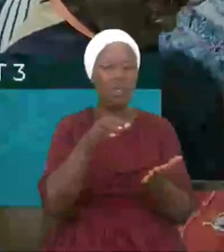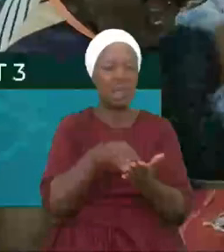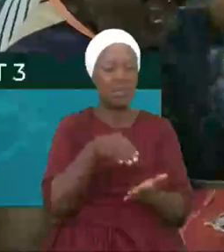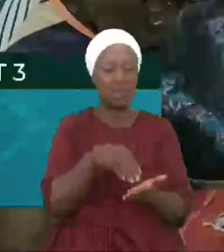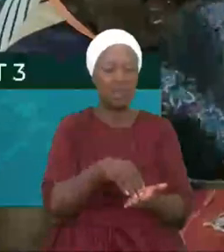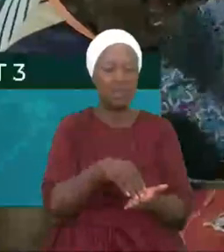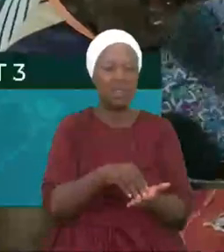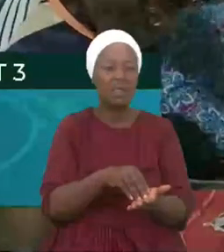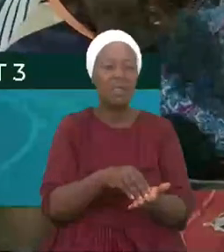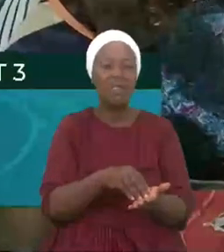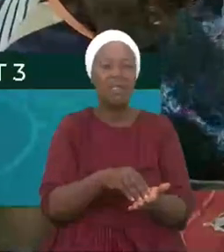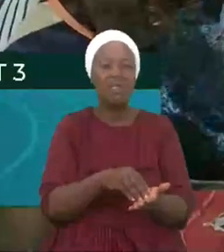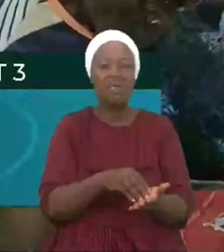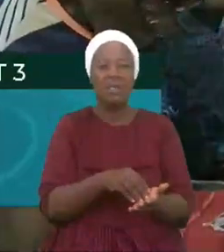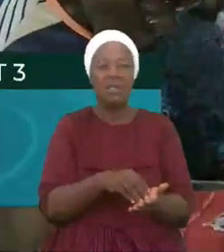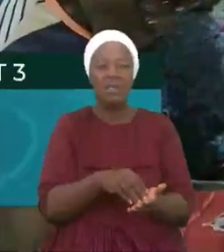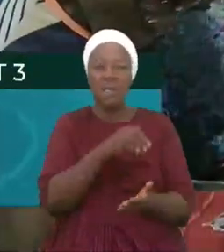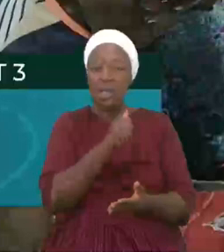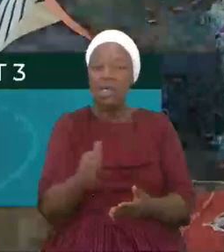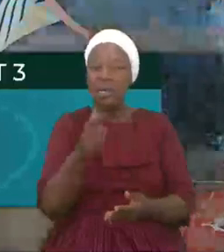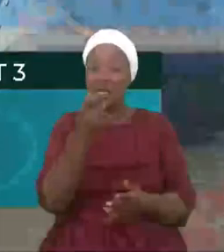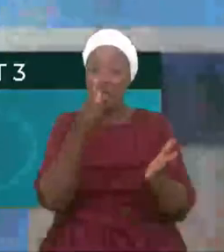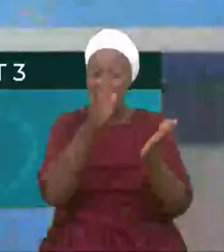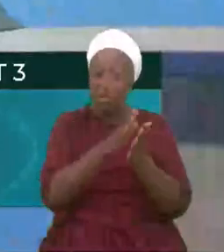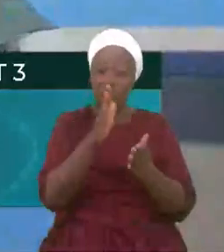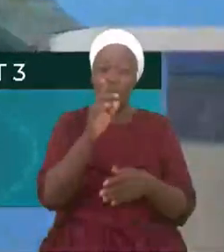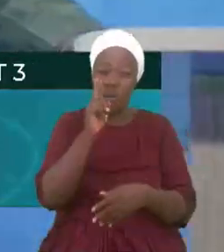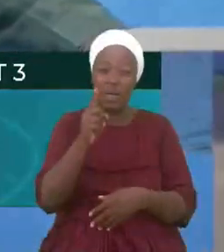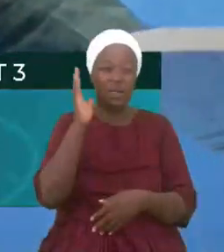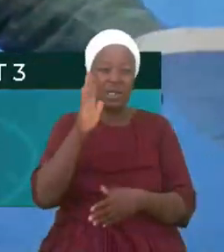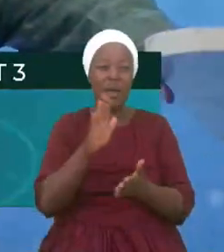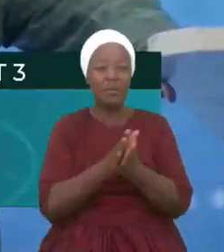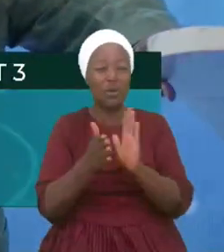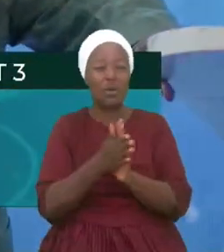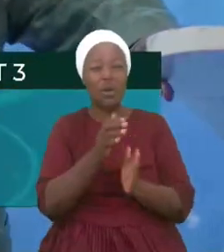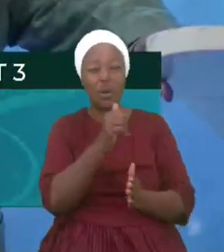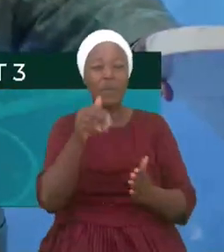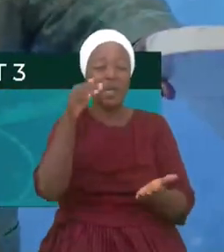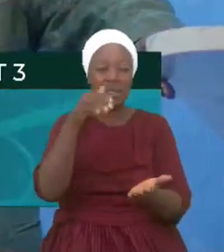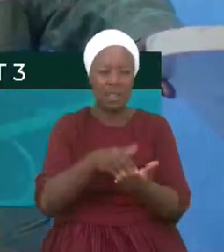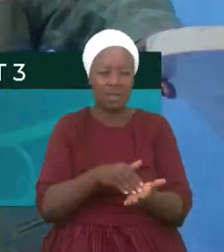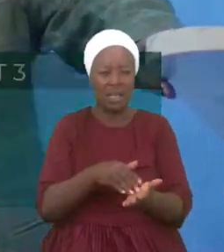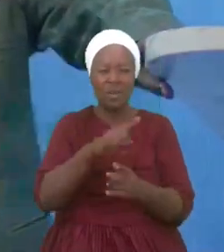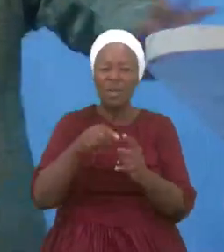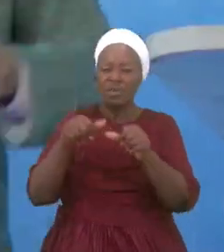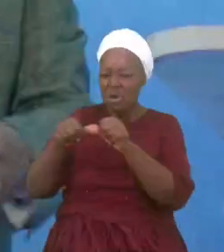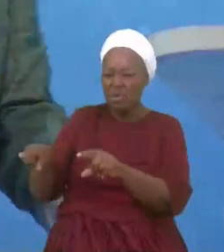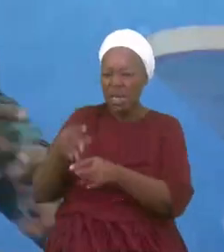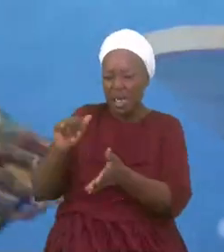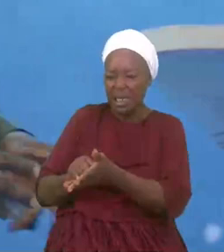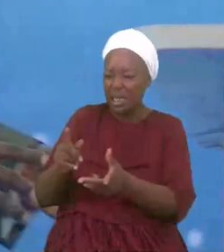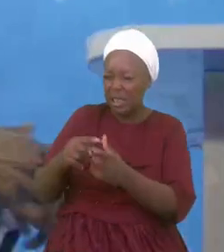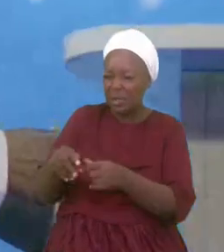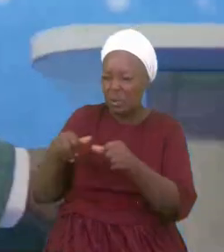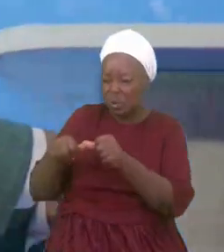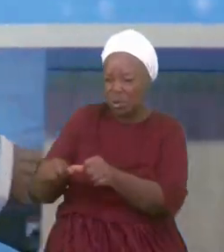plus petit deviendra un millier aujourd'hui vous êtes petit mais quand vous venez si vous